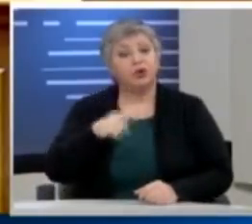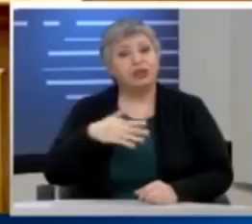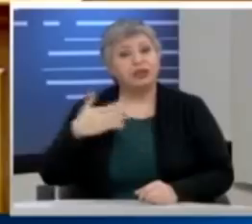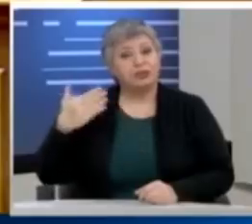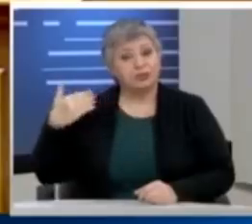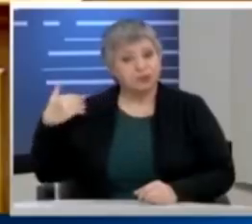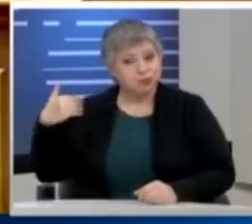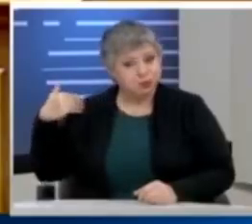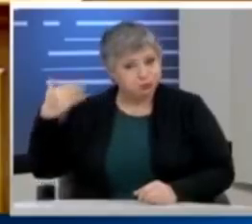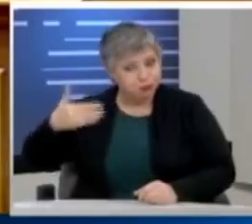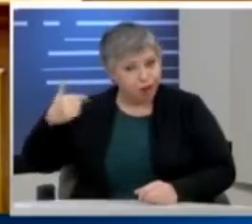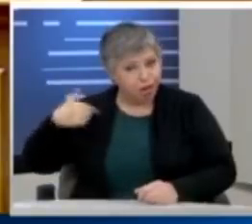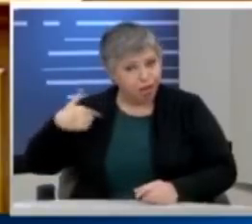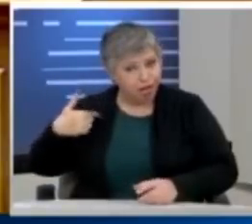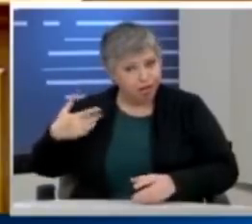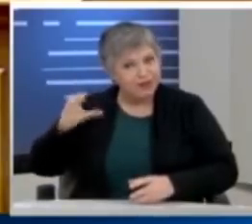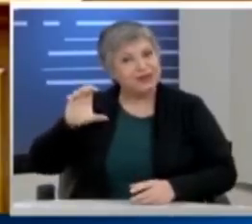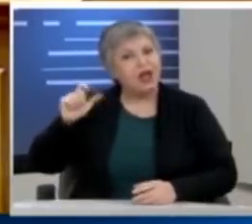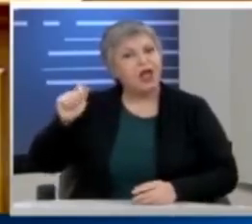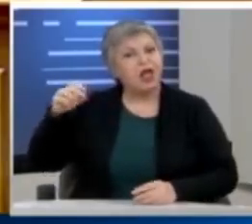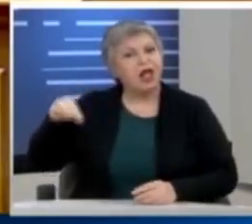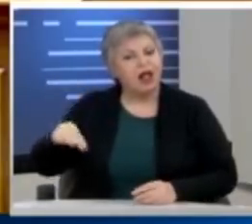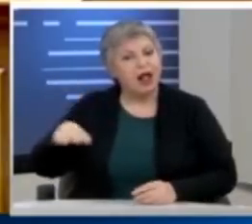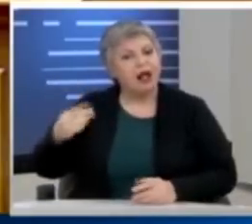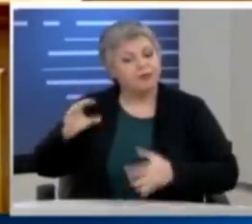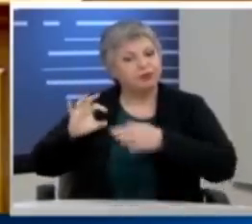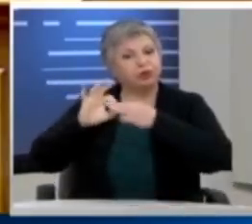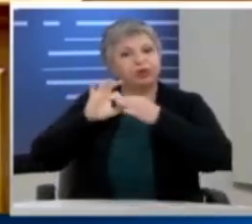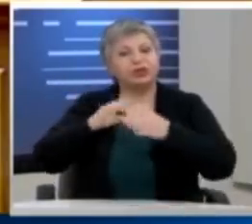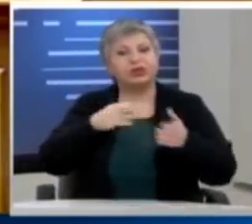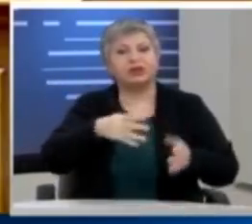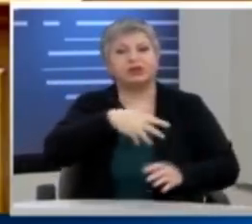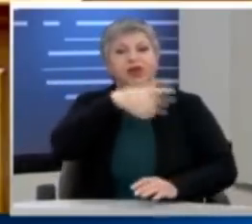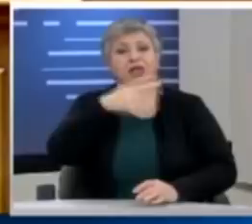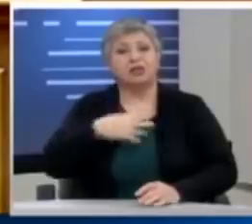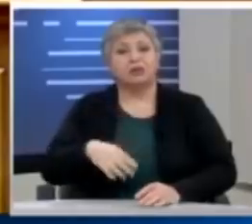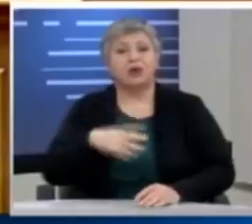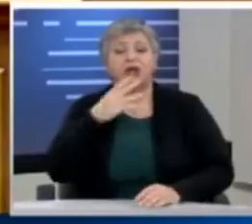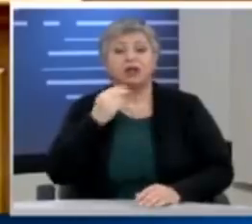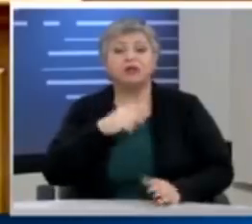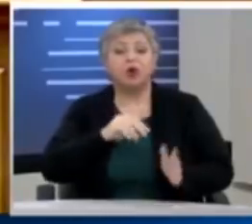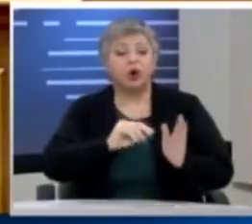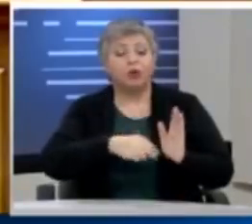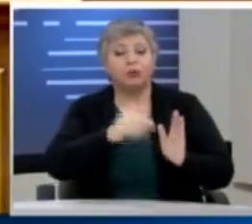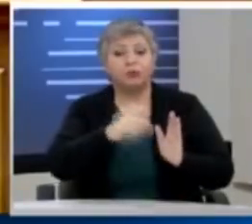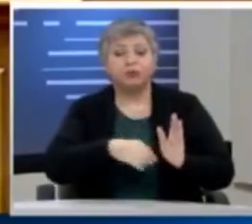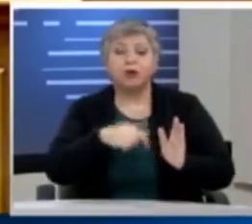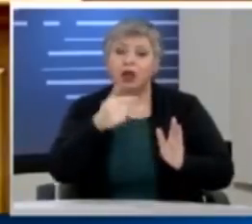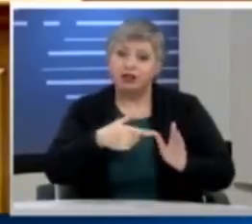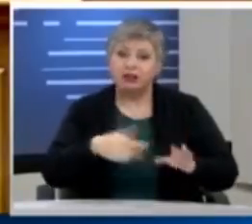περίοδο και γι' αυτό εντάσσεται τη συμφωνία των Πρεσπών σε αυτή τη μεγάλη πορεία που έχετε